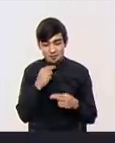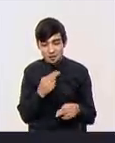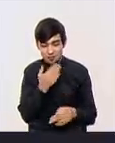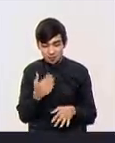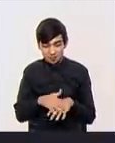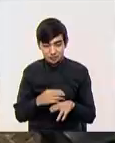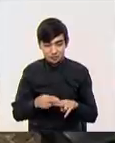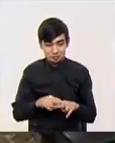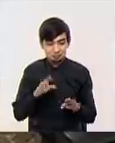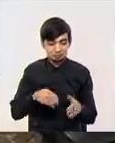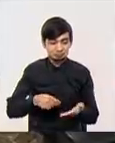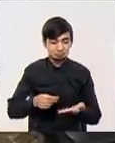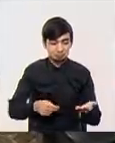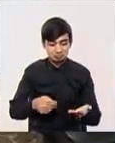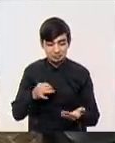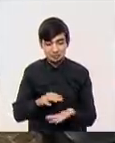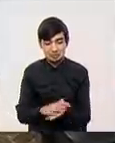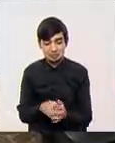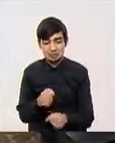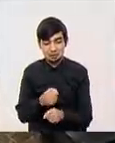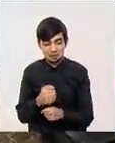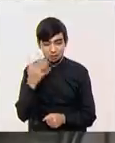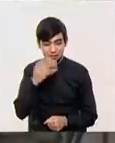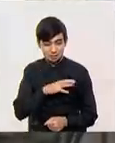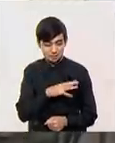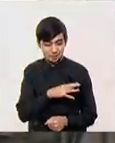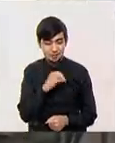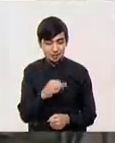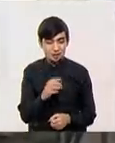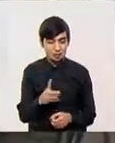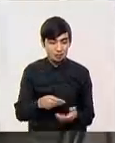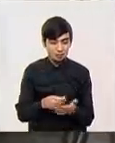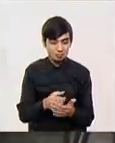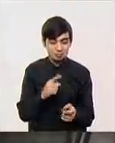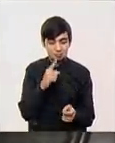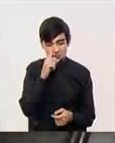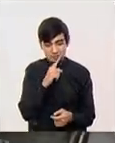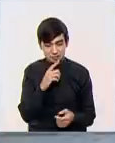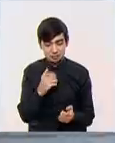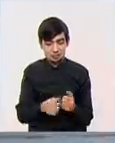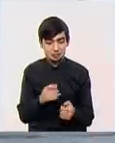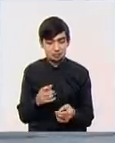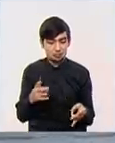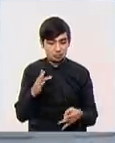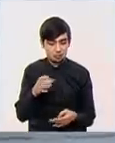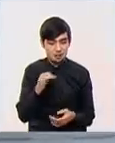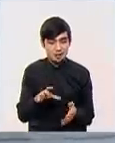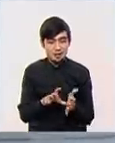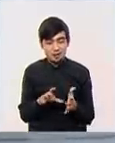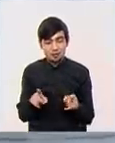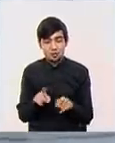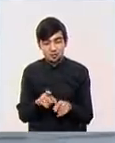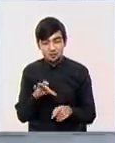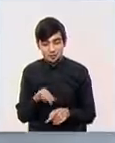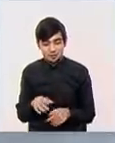көпшілік оған үңілместен қол қойып шарт жасасады. Бұдан бөлек құрылғыны қолданғандағы тұтынылған электр қуаты да тұрғындардың мойнында. Сондықтан